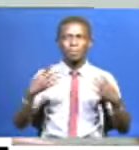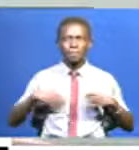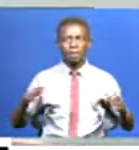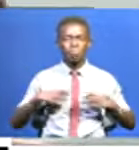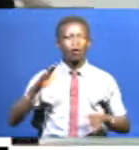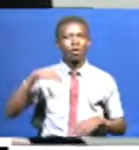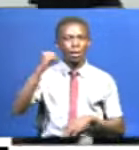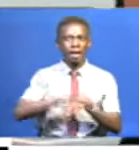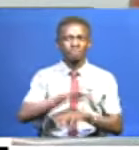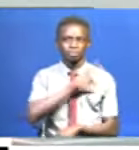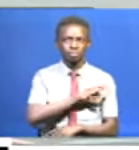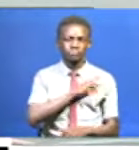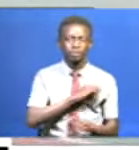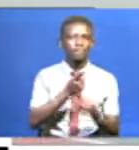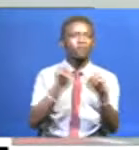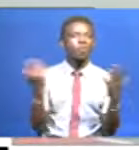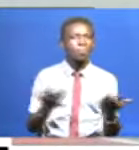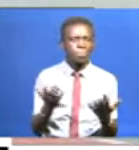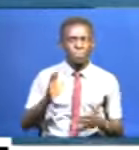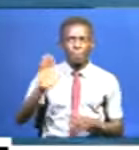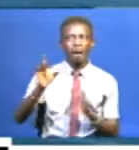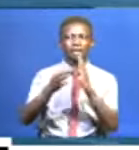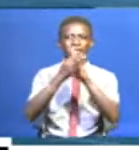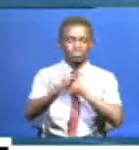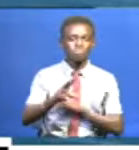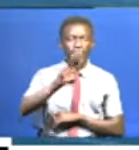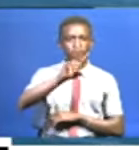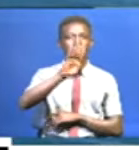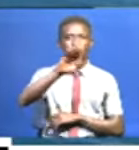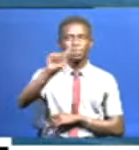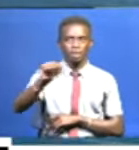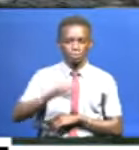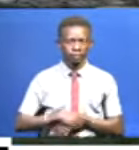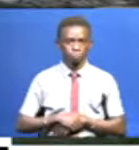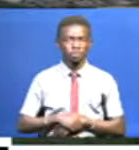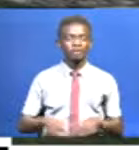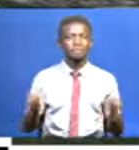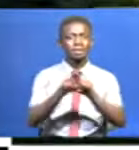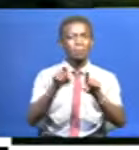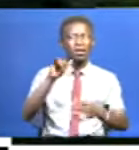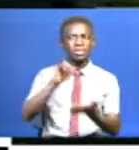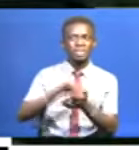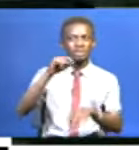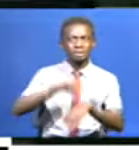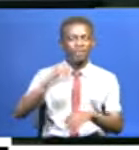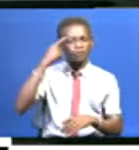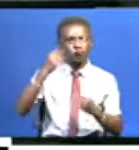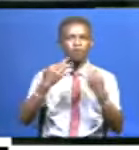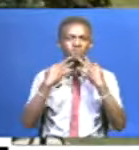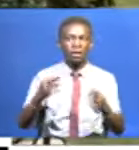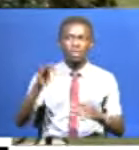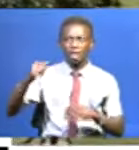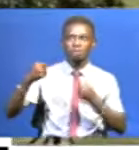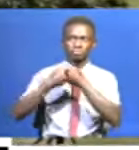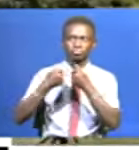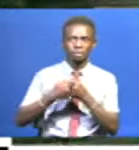faida zinazotokana na umaarufu wa VBA. Wakati wa finali za mashindano hayo mwezi